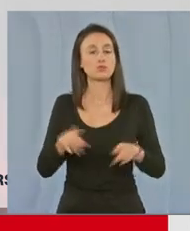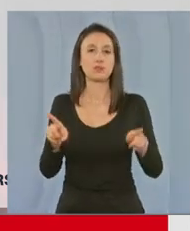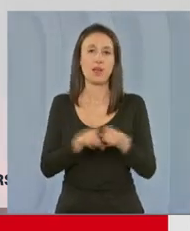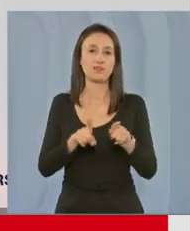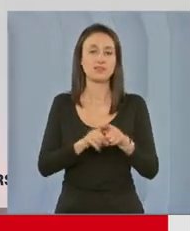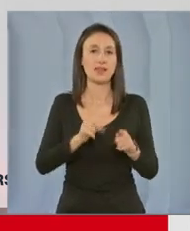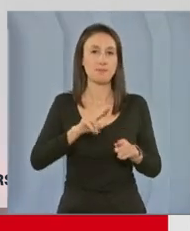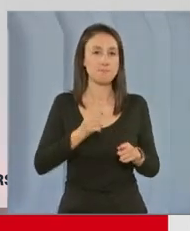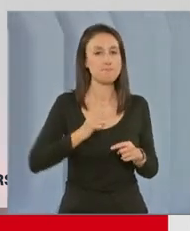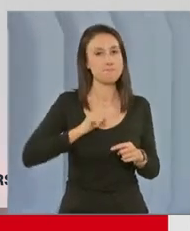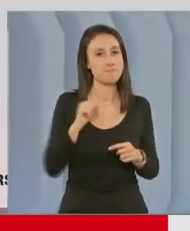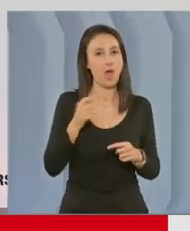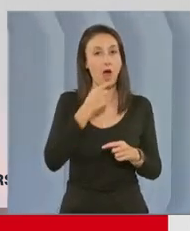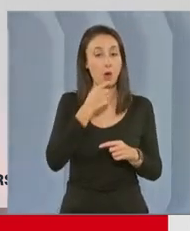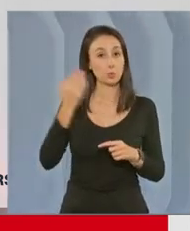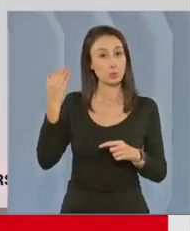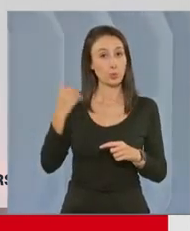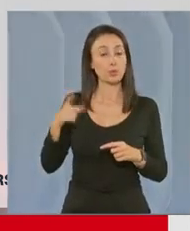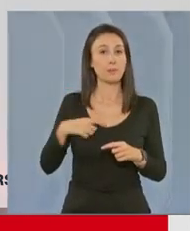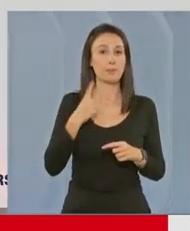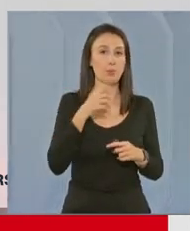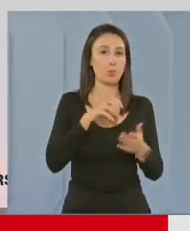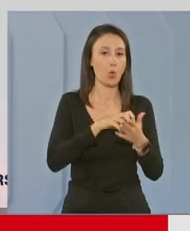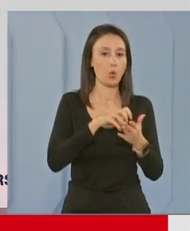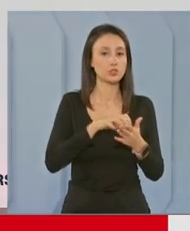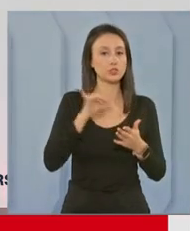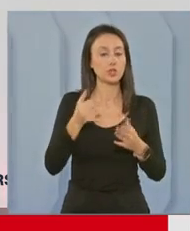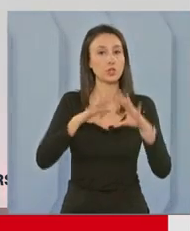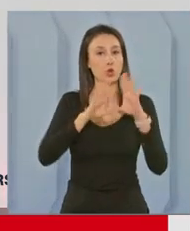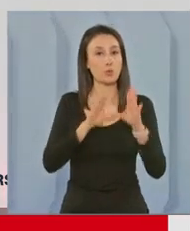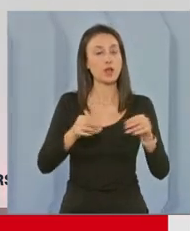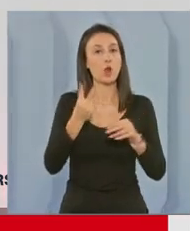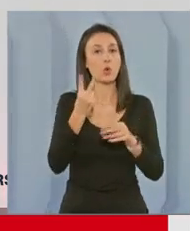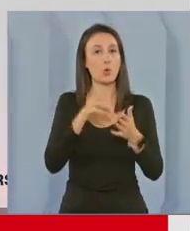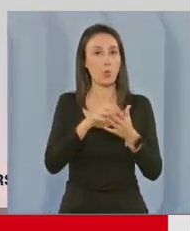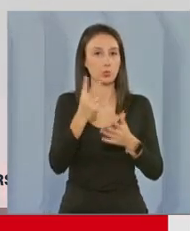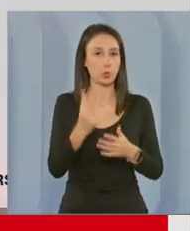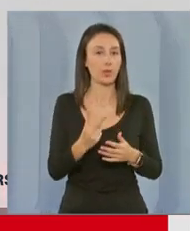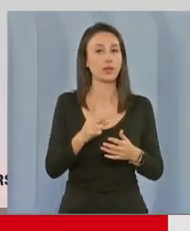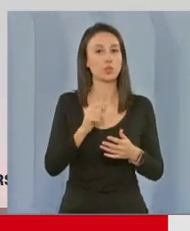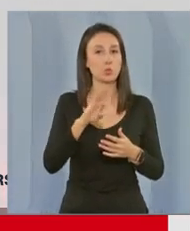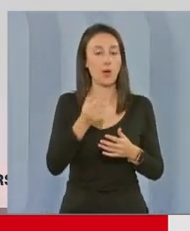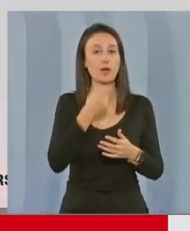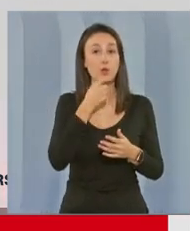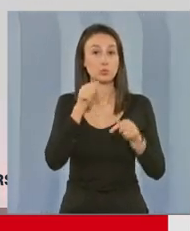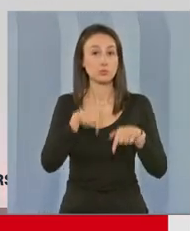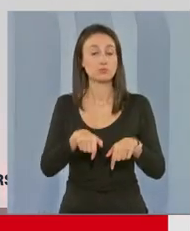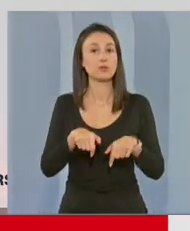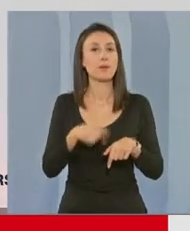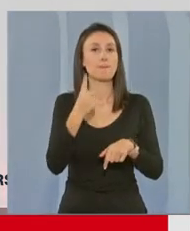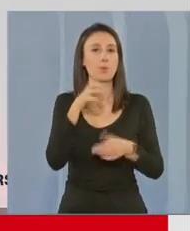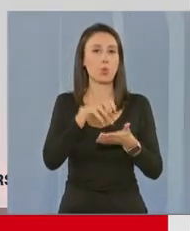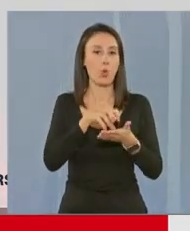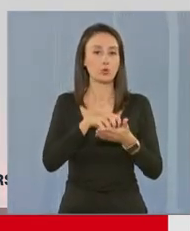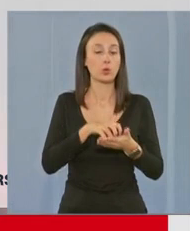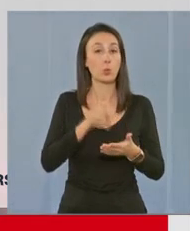asemănătoare cu Serbia, țară care anul trecut se afla pe prima poziție, iar România pe 2. Lituania a ajuns anul acesta pe prima